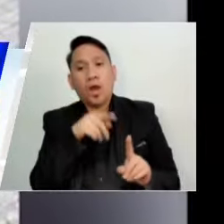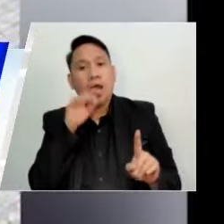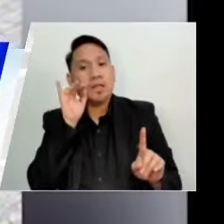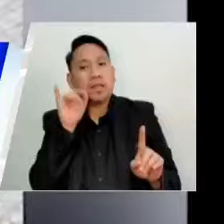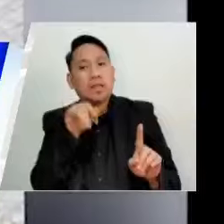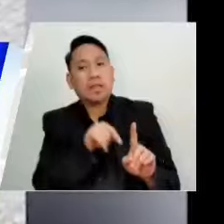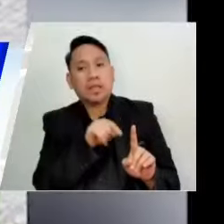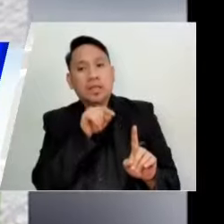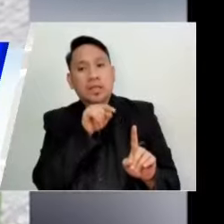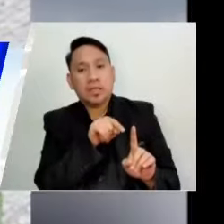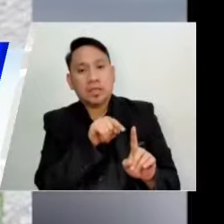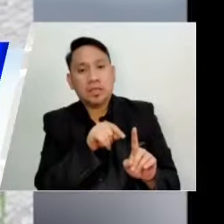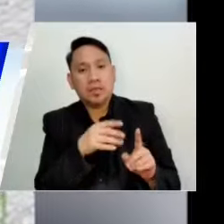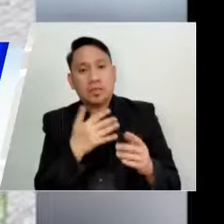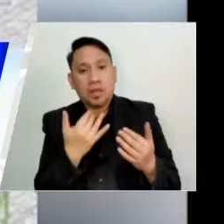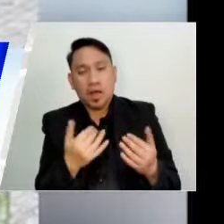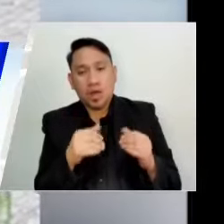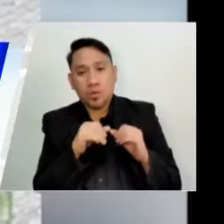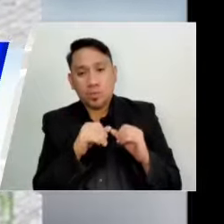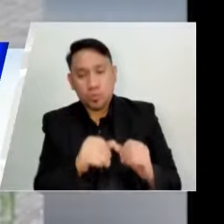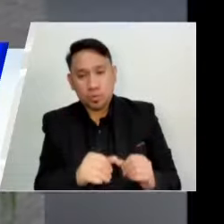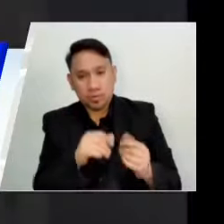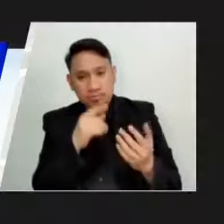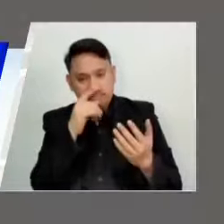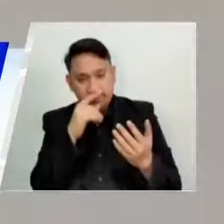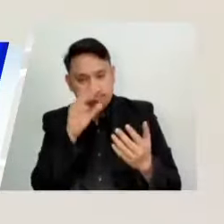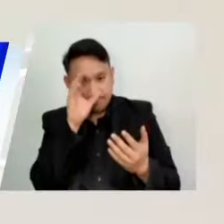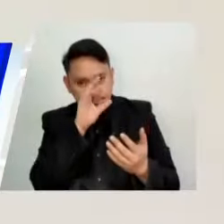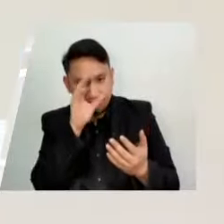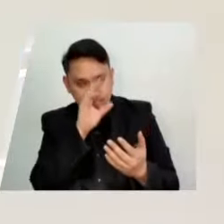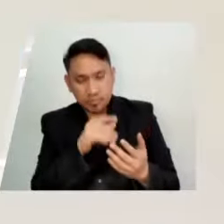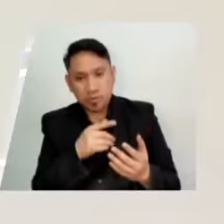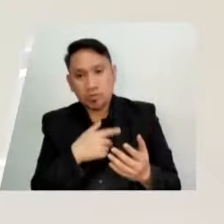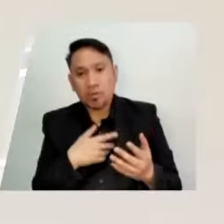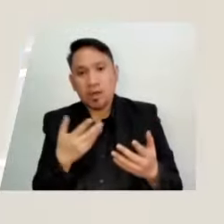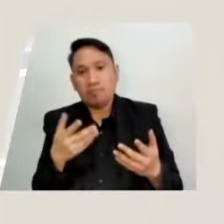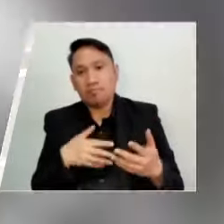at patuloy ang ginagawa nilang follow-up para maisampa ang kaso.